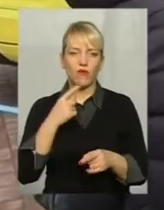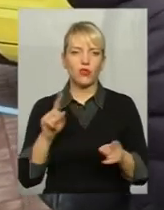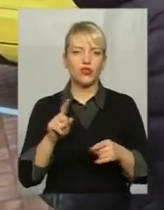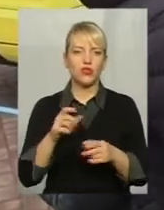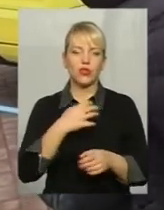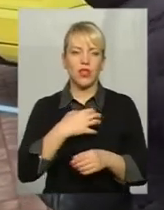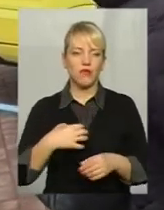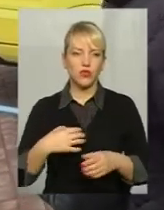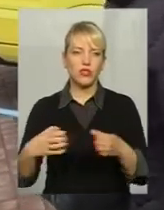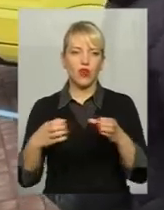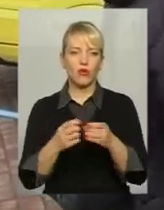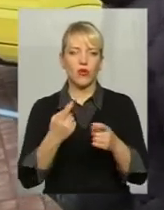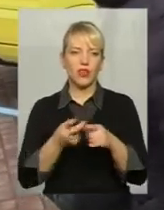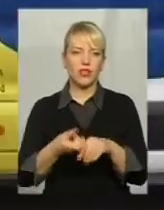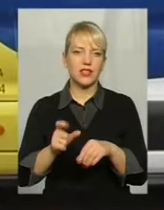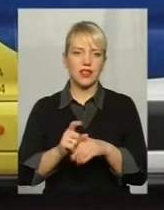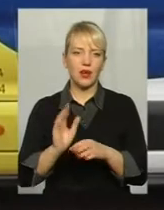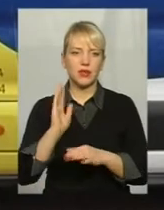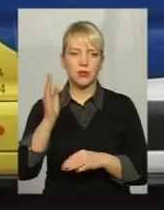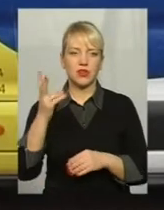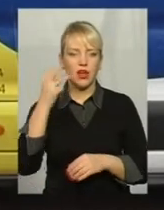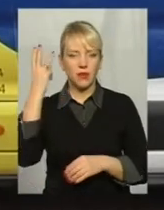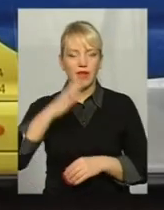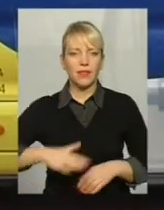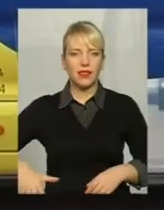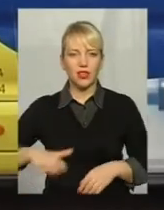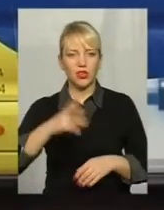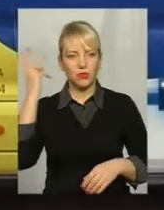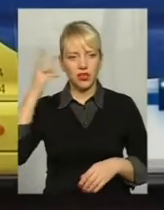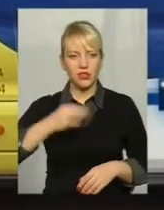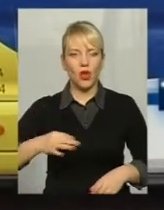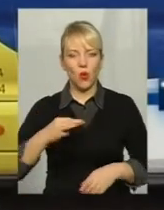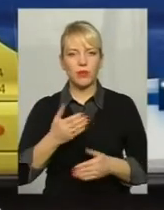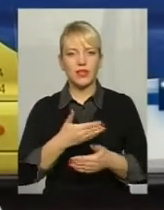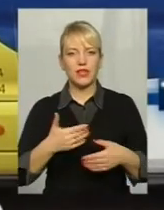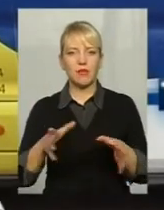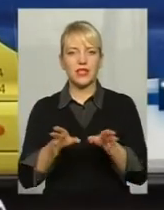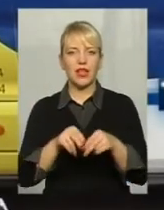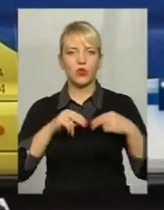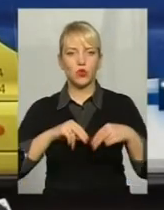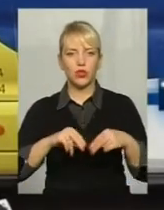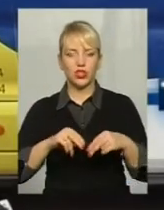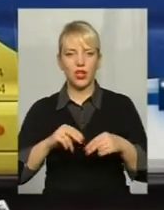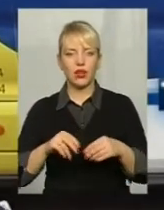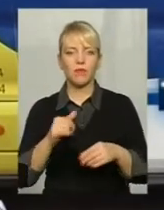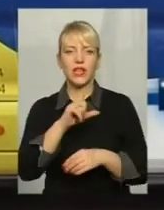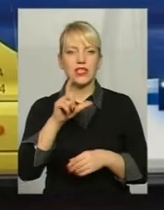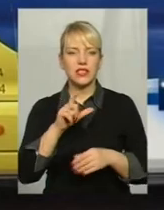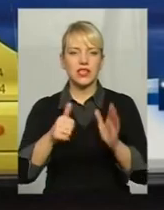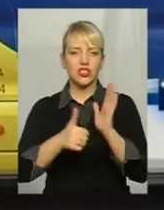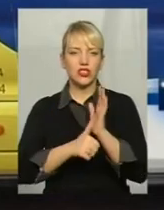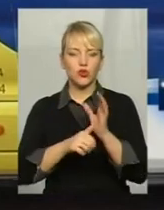одна з найперспективніших на Хмельниччині На території Хмельницької області ми сподіваємо з шістю